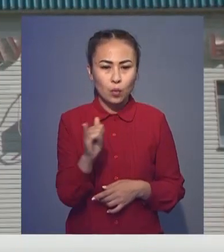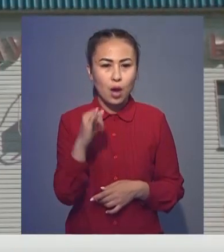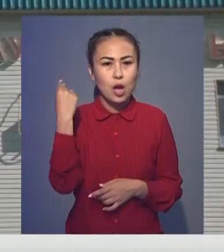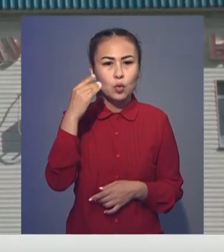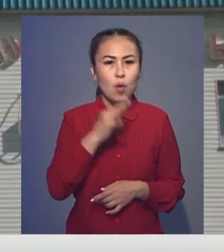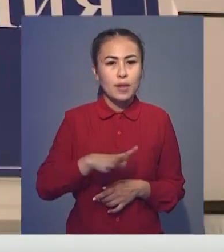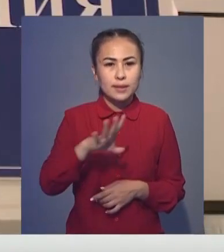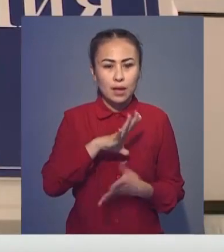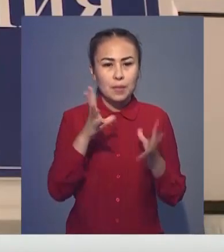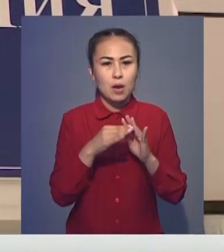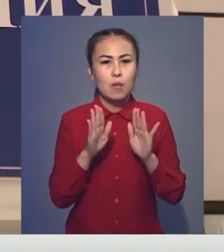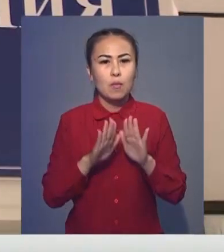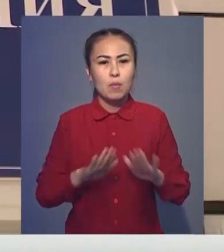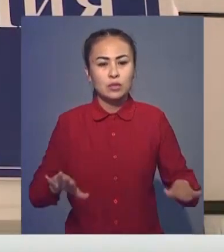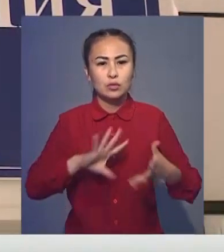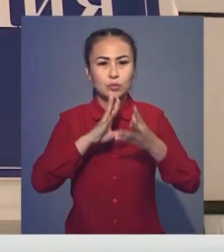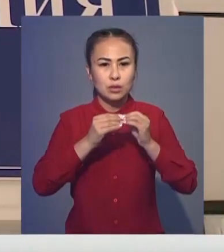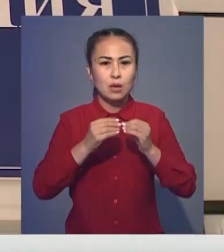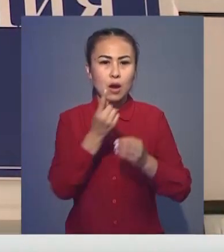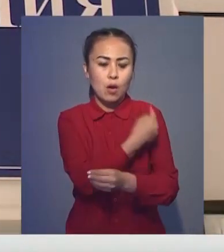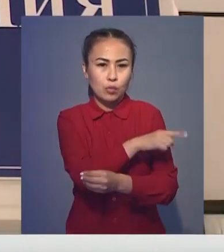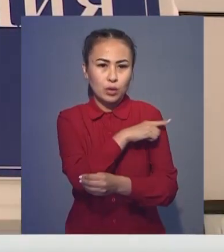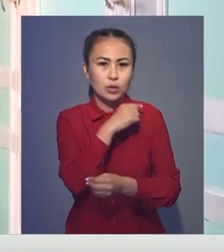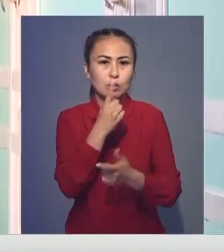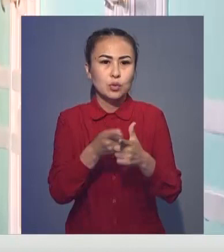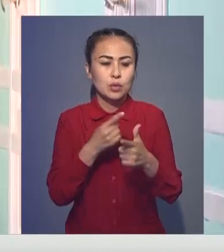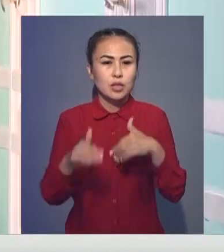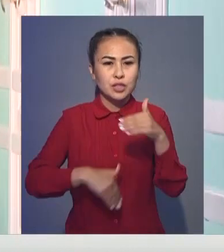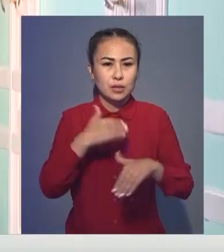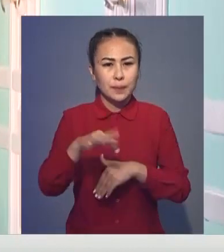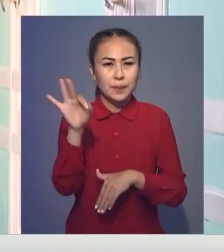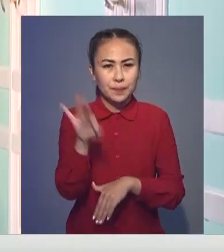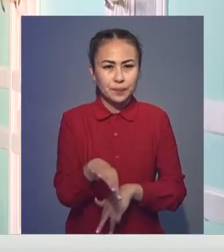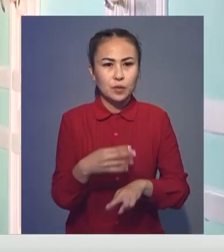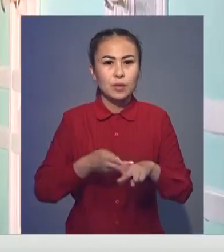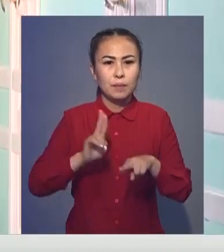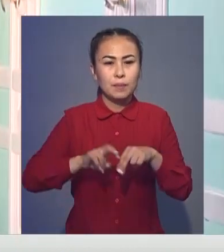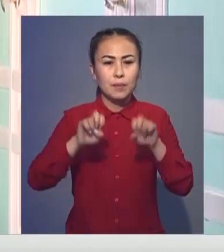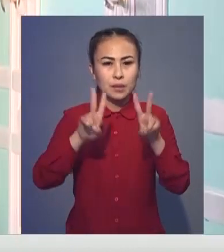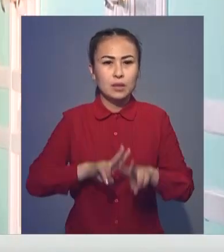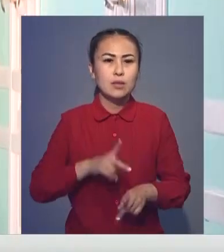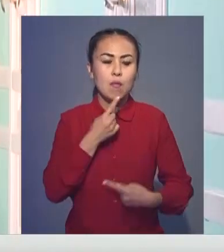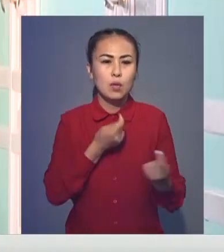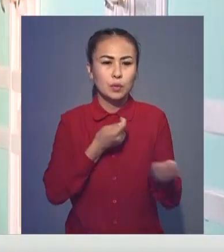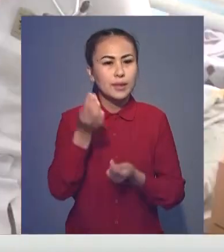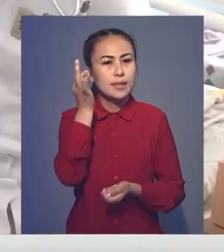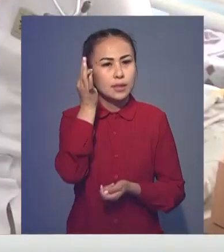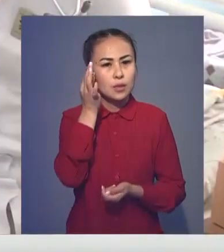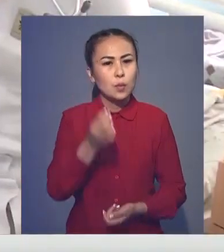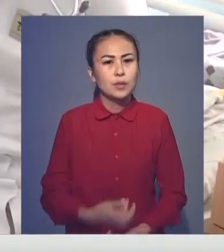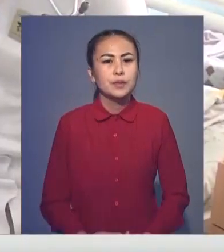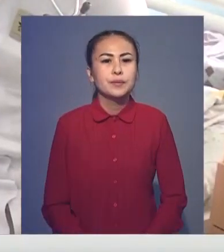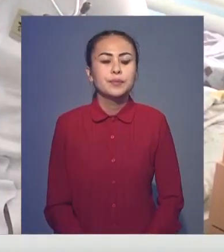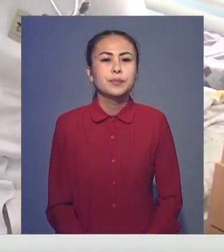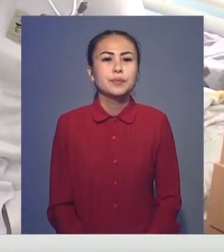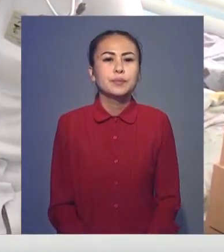аудандары мен Ақтөбе қаласындағы бірнеше бау-бақша ұжымдарынан ауруханаға түсушілер жиілеген. Сондықтан да мамандар сақ болуды ескертіп